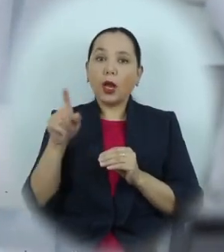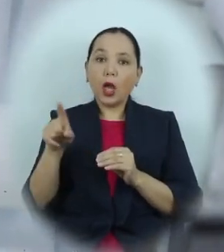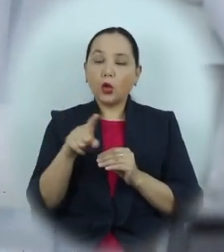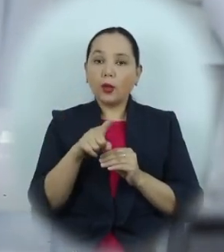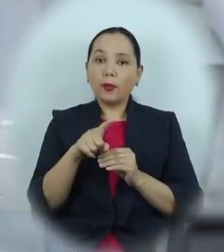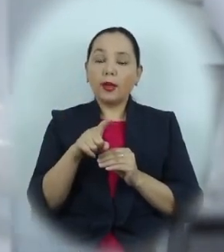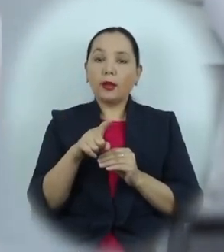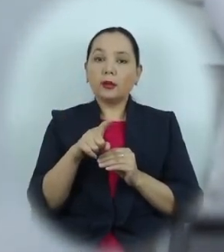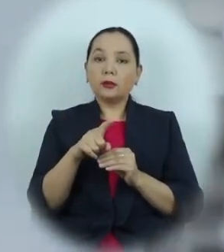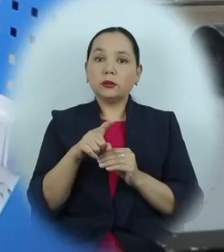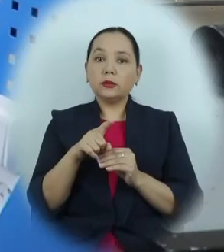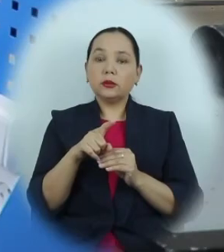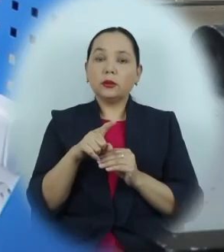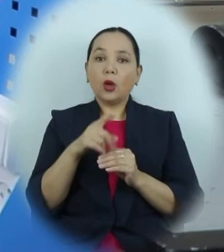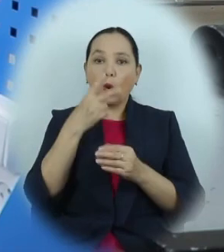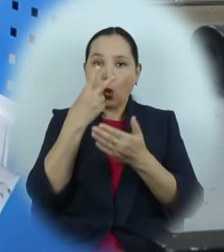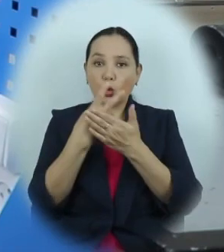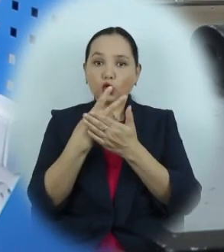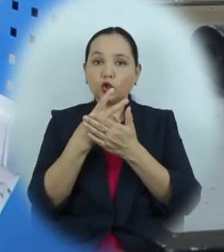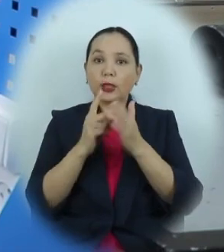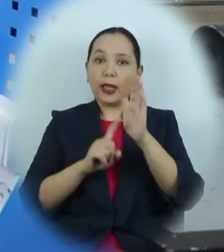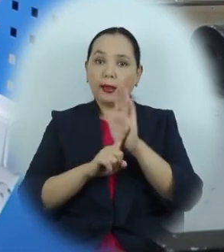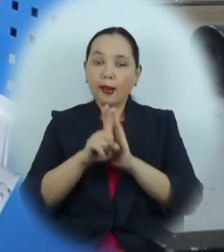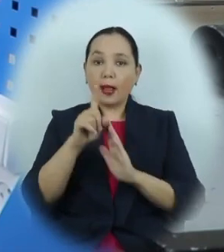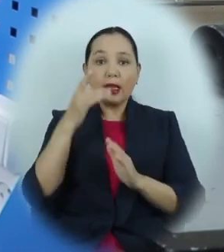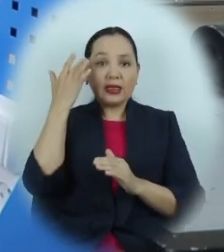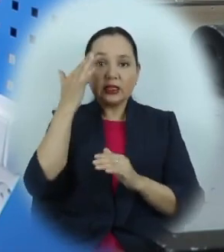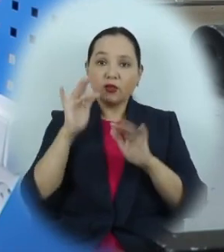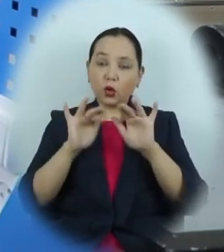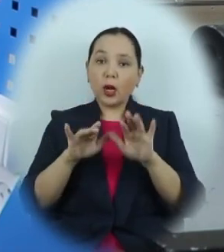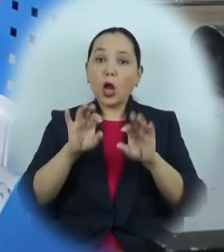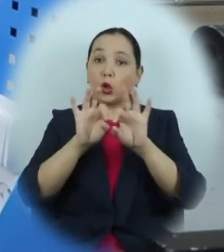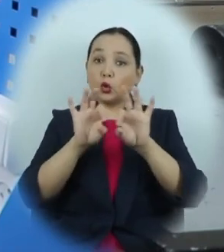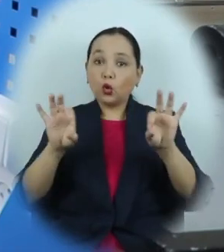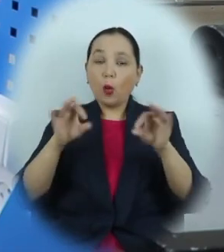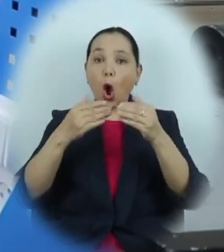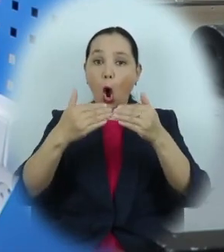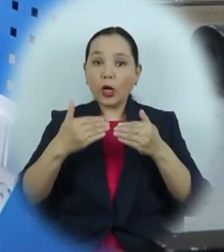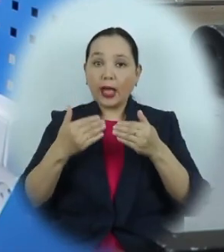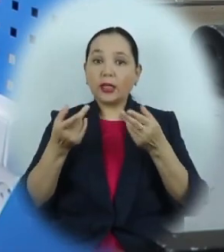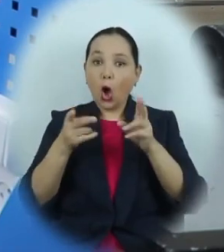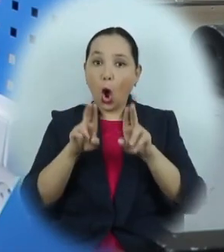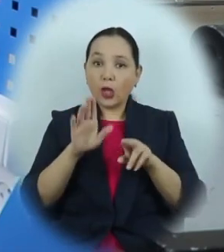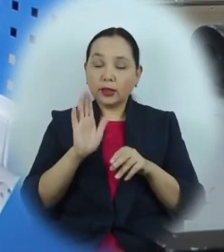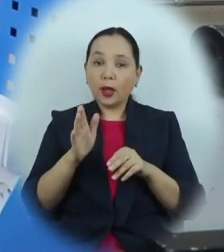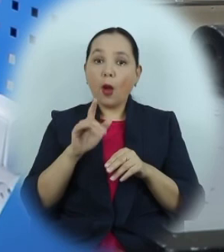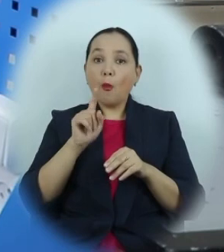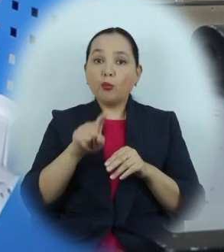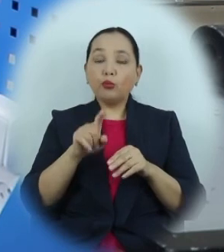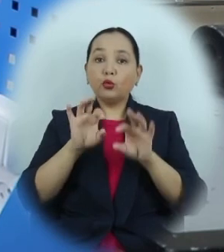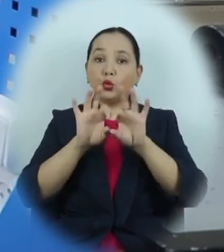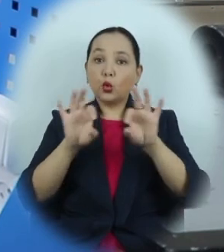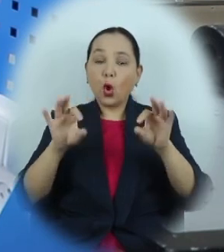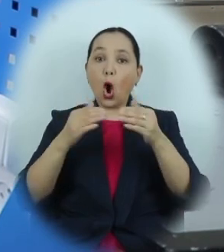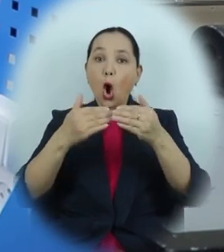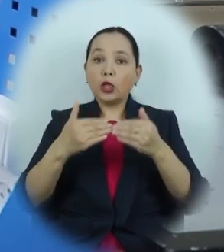jarayonimiz mana bunaqa ko'rinishga keladi. Tasavvur qiling, turbamiz orqada qoldi. Bu